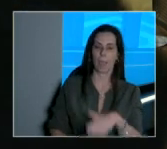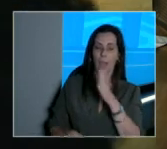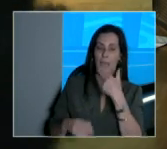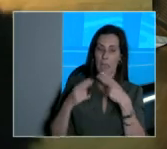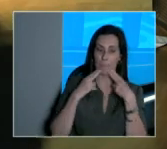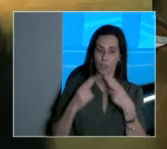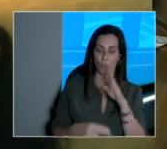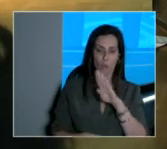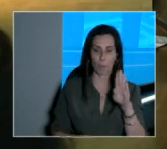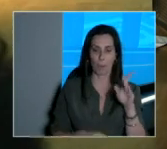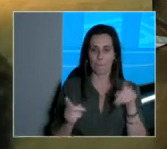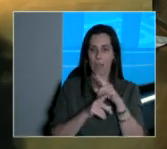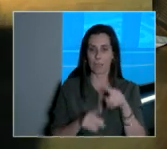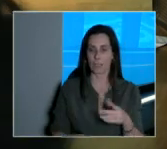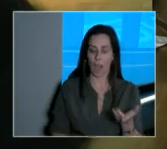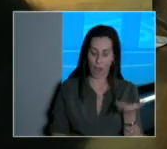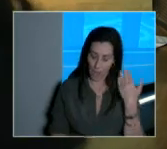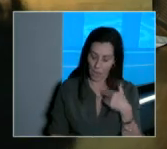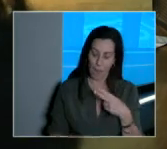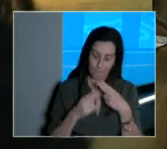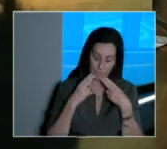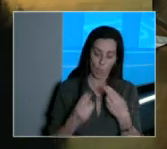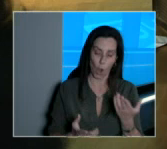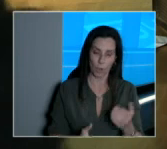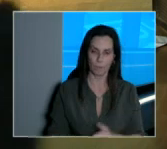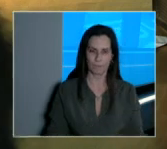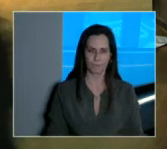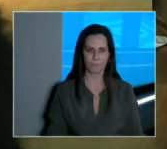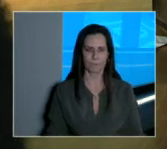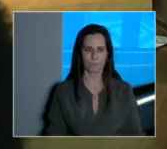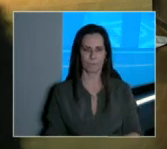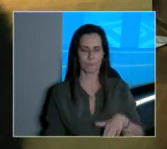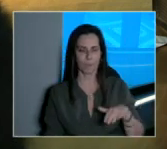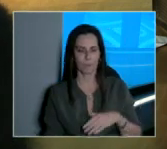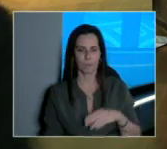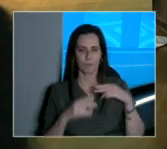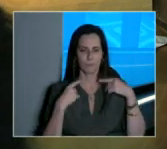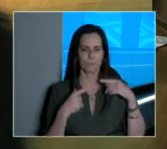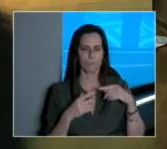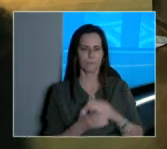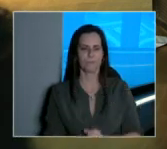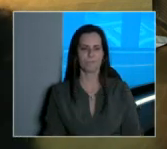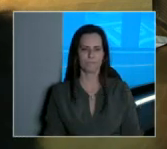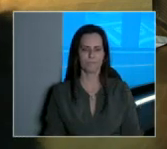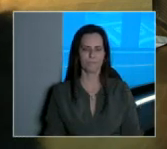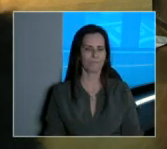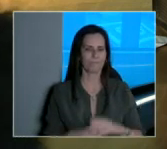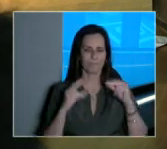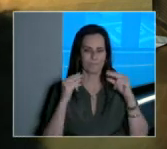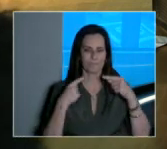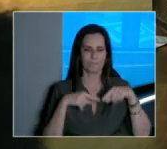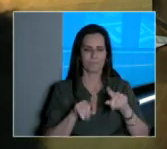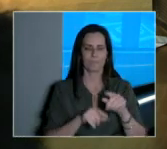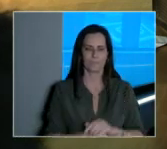היה פתרון שנתניהו פסל. לא היה שום פתרון בכלל. נתניהו אחרי 3 פעמים שרבץ פסל חוקים של הכנסת, גם